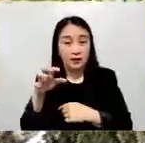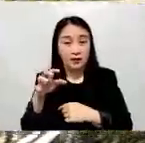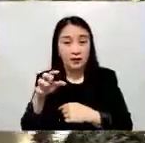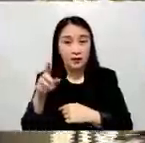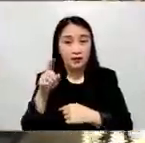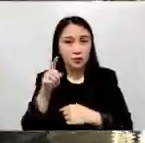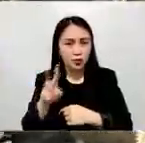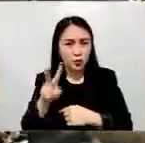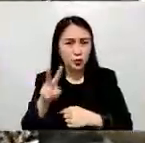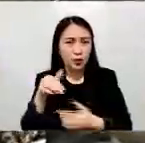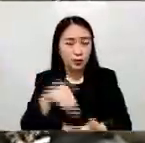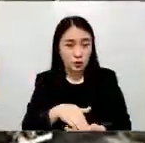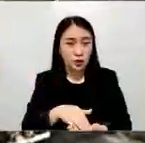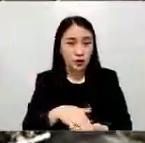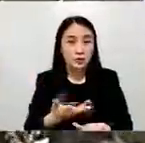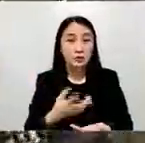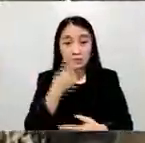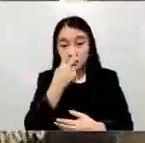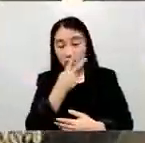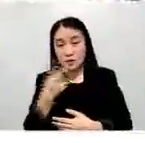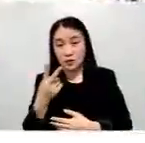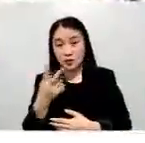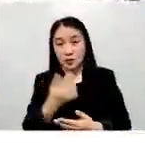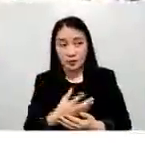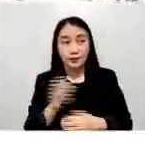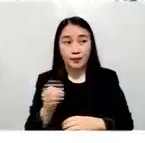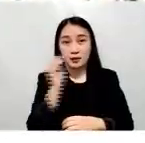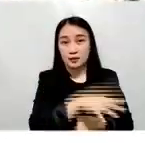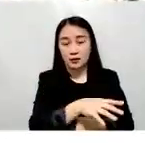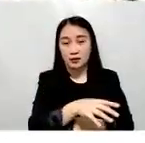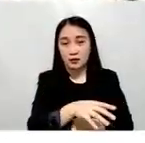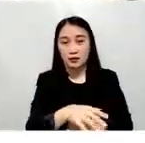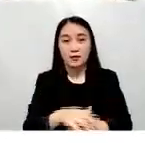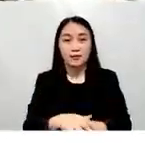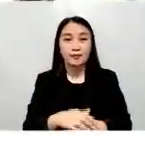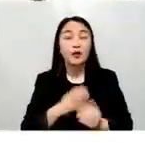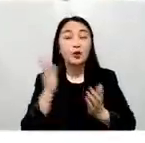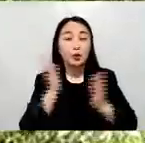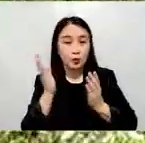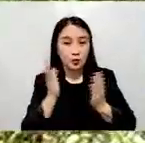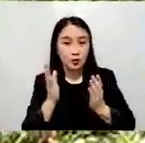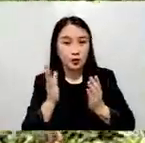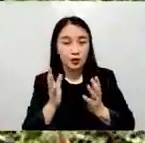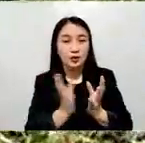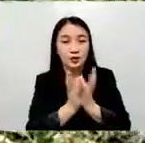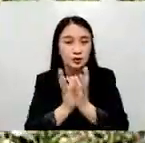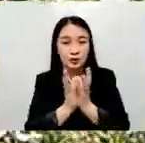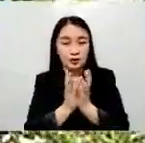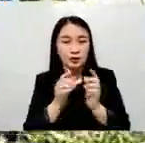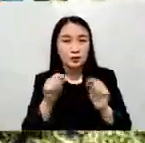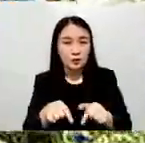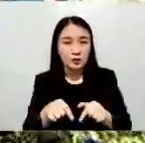na mahuhuling magtatapon ng basura sa ditamang lugar. Community service naman sa mga di makakapagbayad. Pero sadyang pahirapan